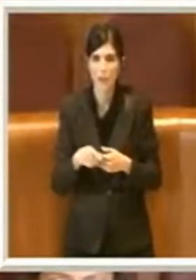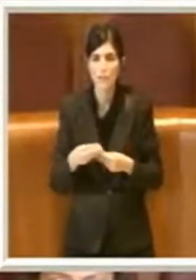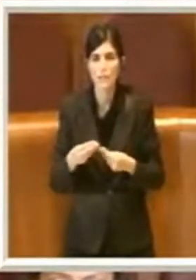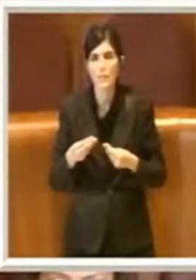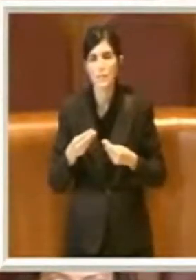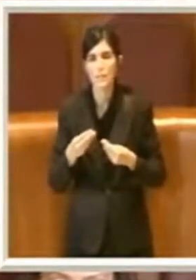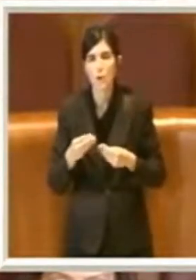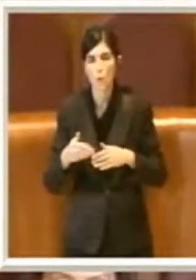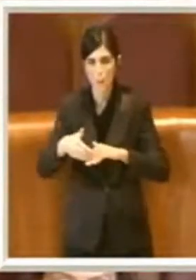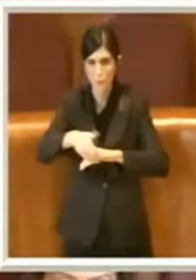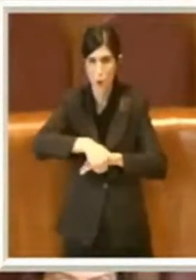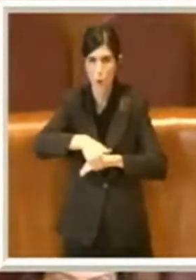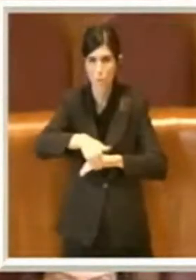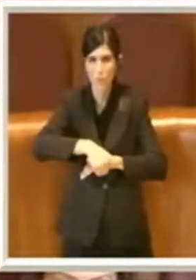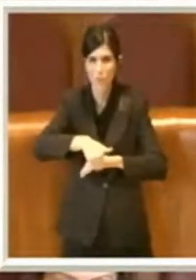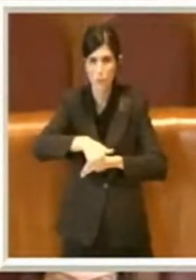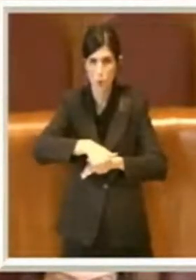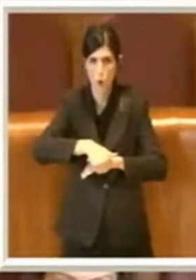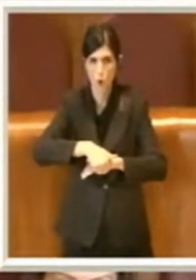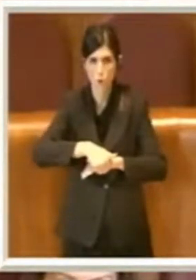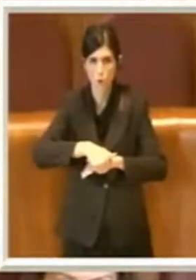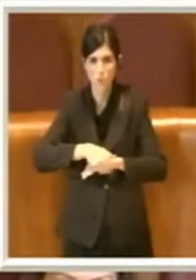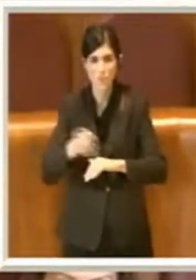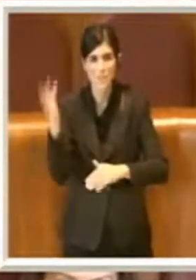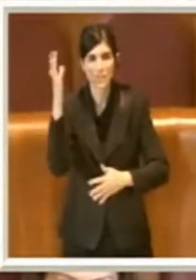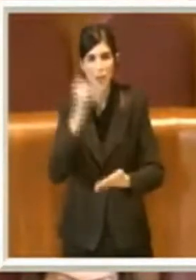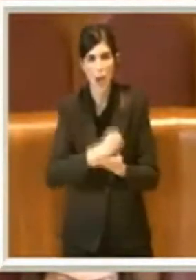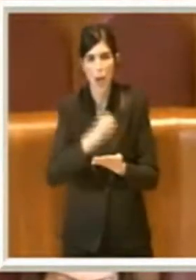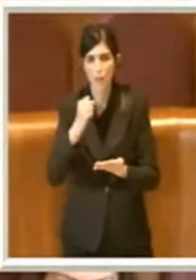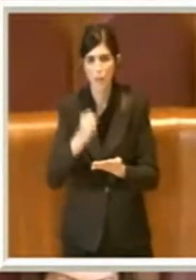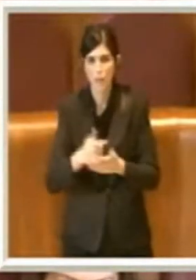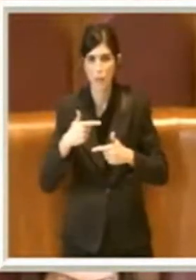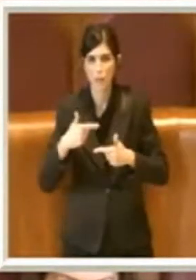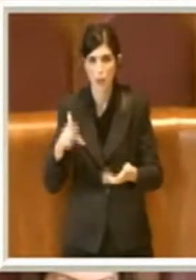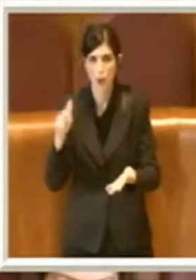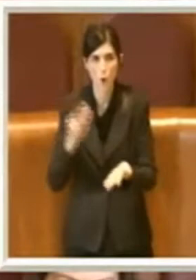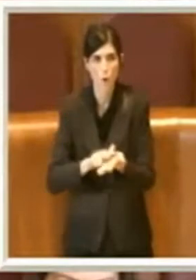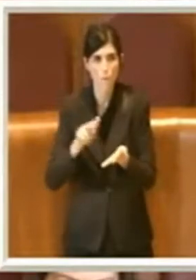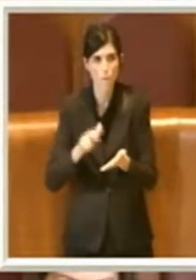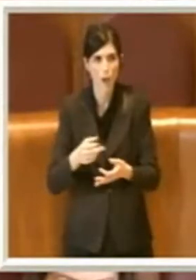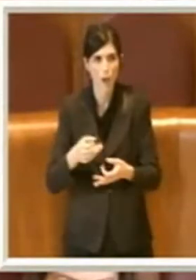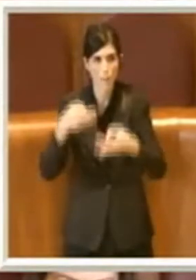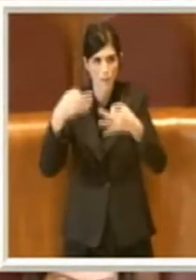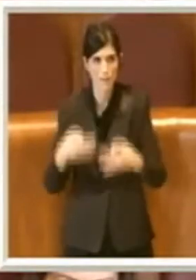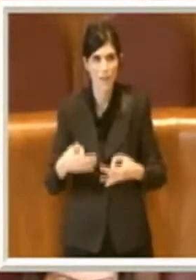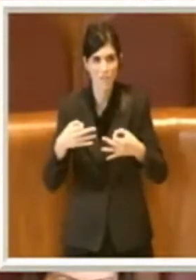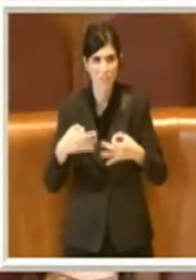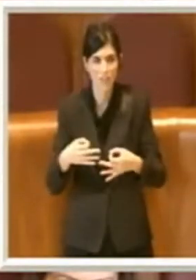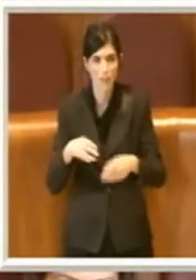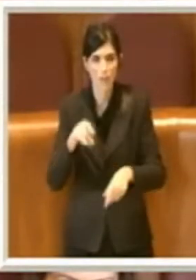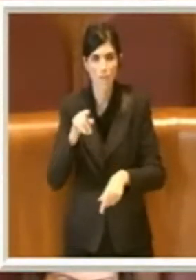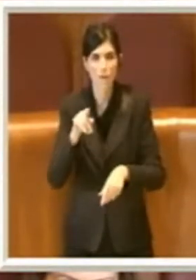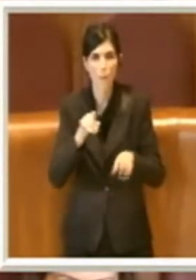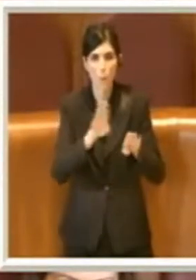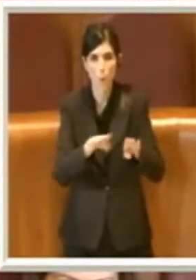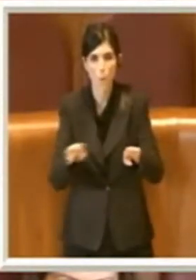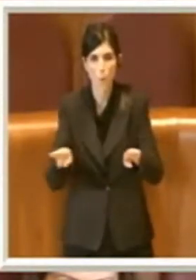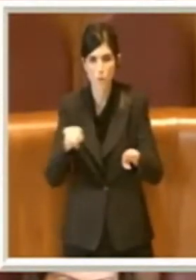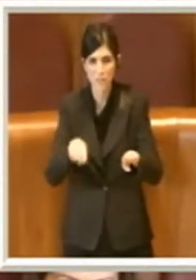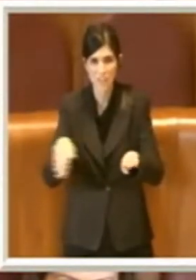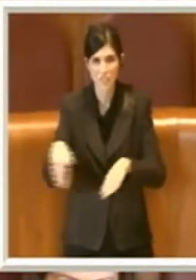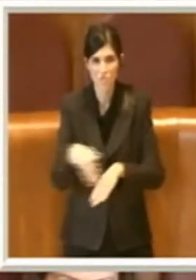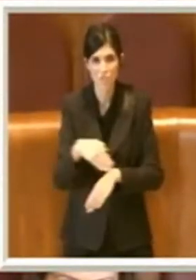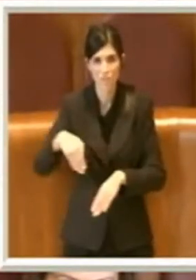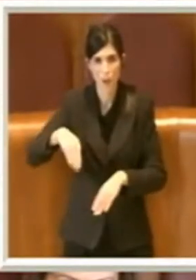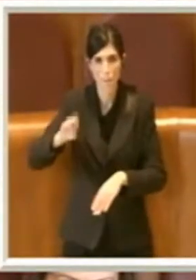temporanea e, se gli atti dovessero confermarlo, anche definitiva di alcuni posteggi in via delle Muratte, dove oggi già